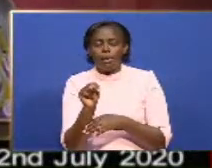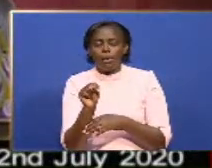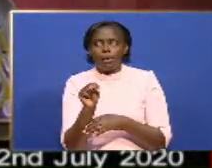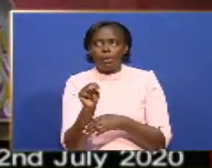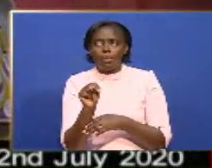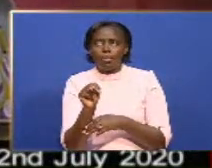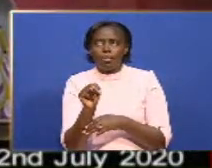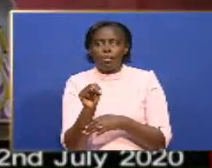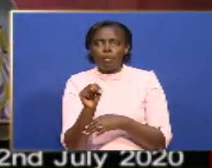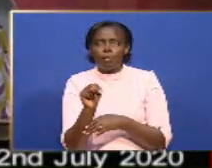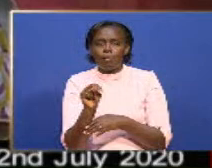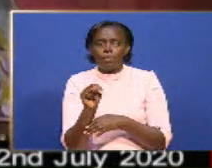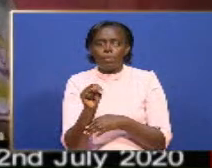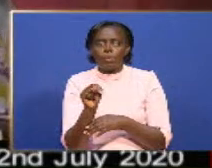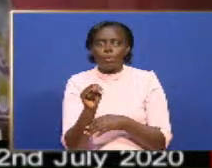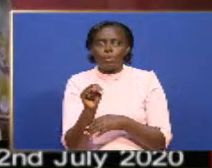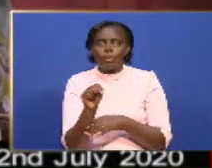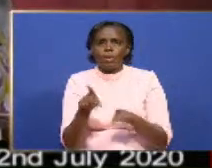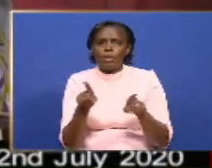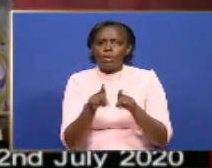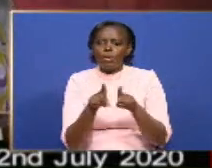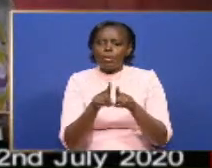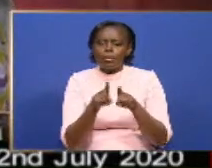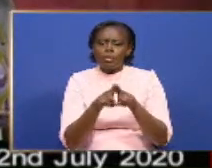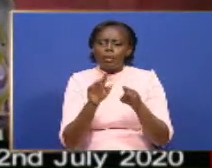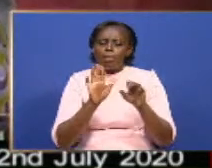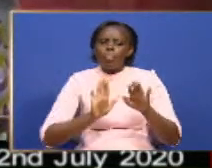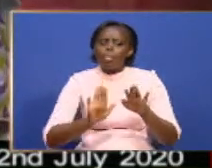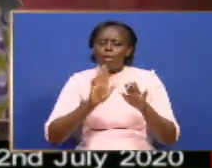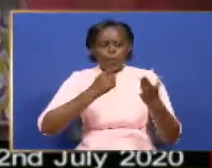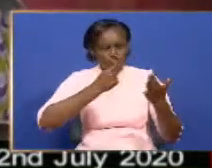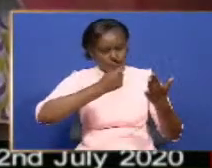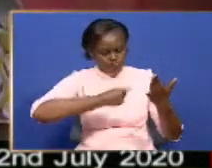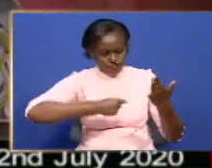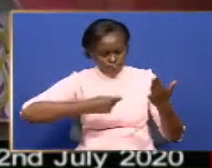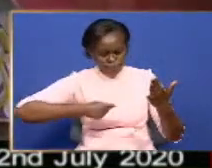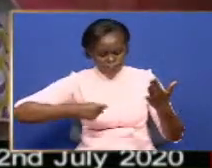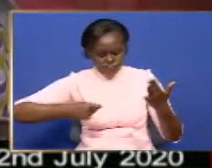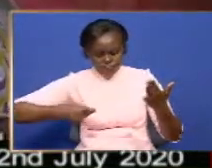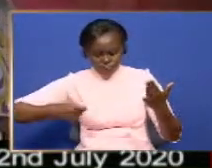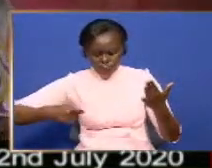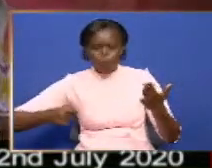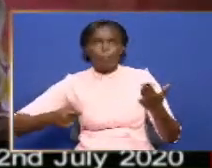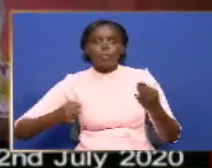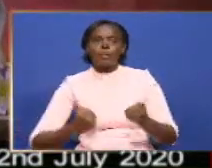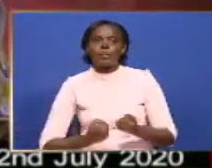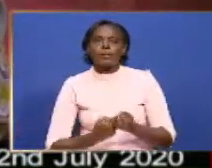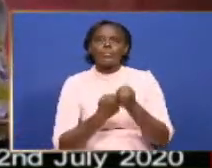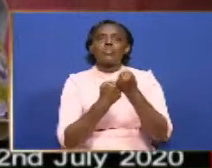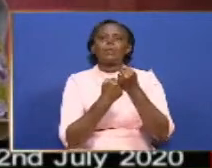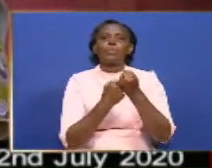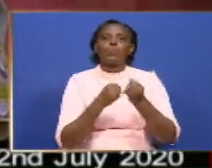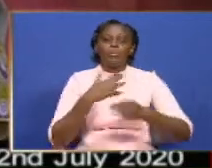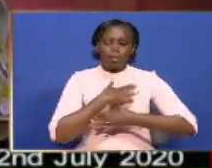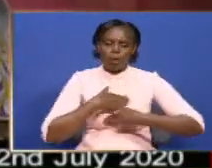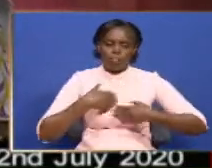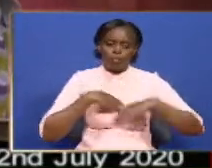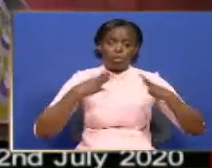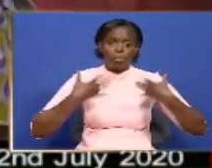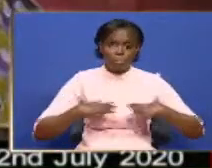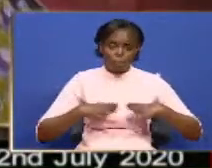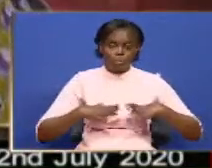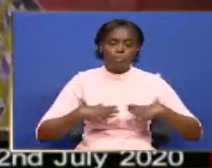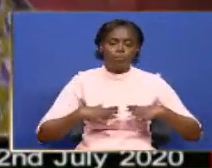na wakiwa wameweka sahihi kwenye mikataba ya kusimamia masuala ya wakimbizi wa nje, Mheshimiwa